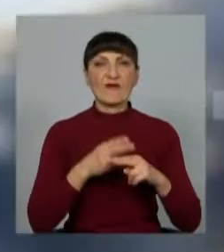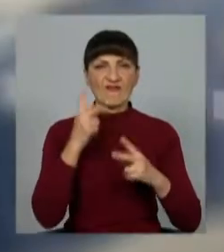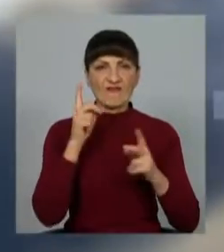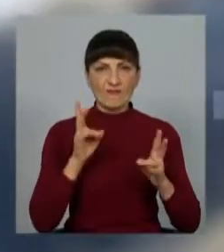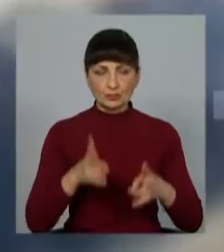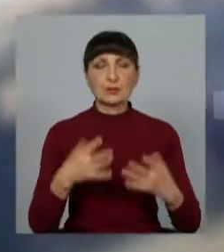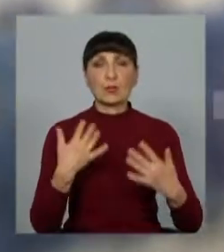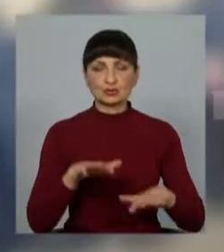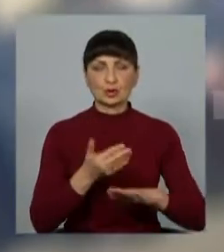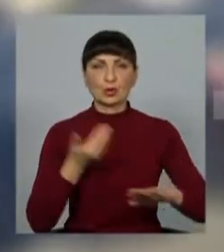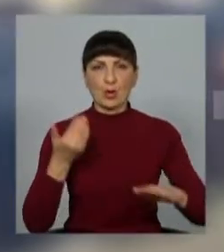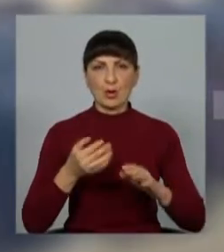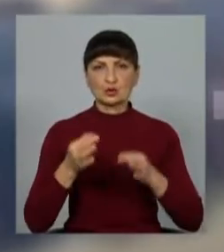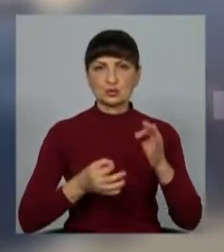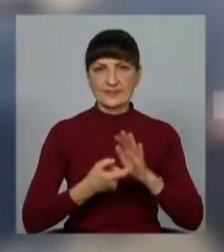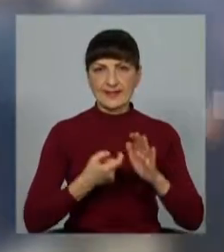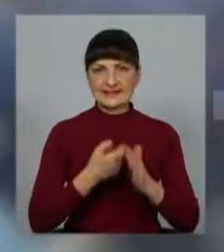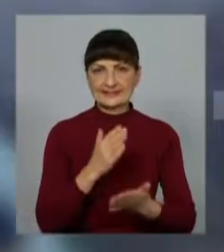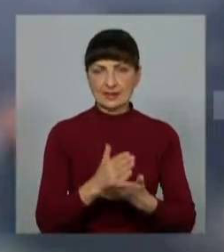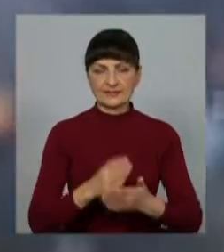сейчас ведется досудебное расследование.